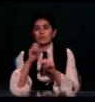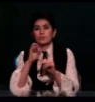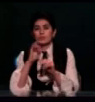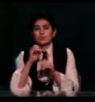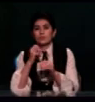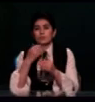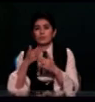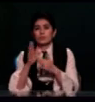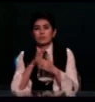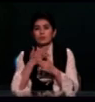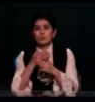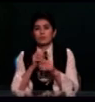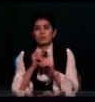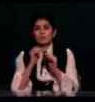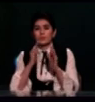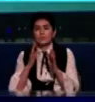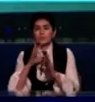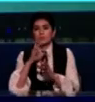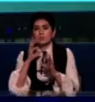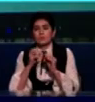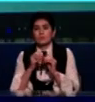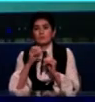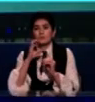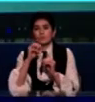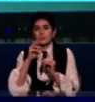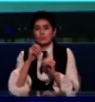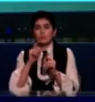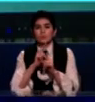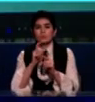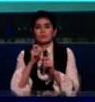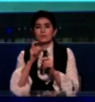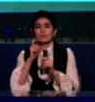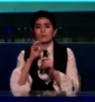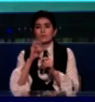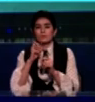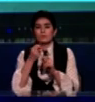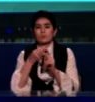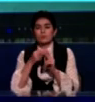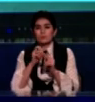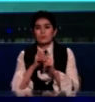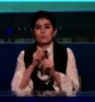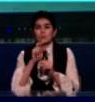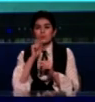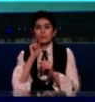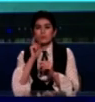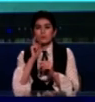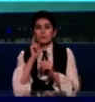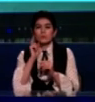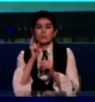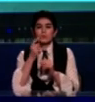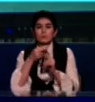хлоропласты распределились по всей цитоплазме. Что такое хлоропласты? Это зеленые